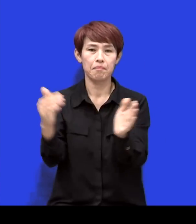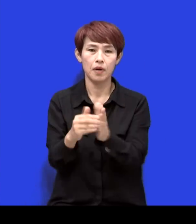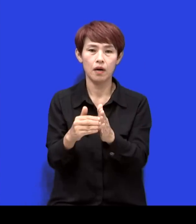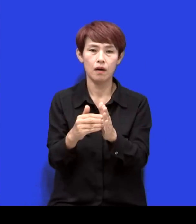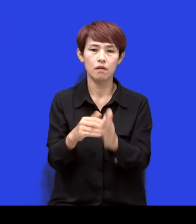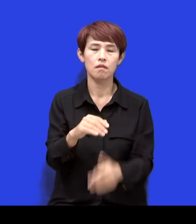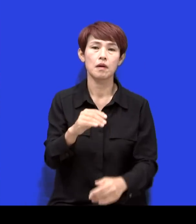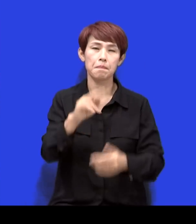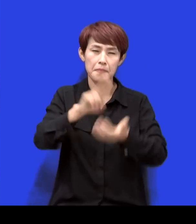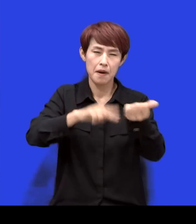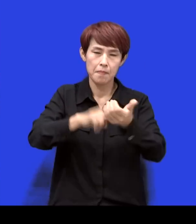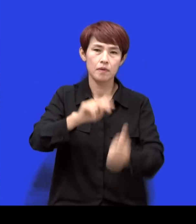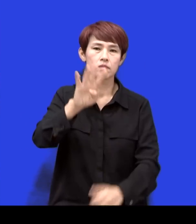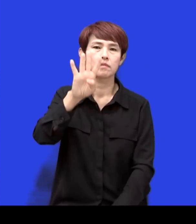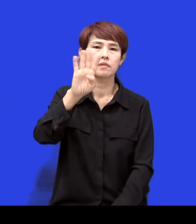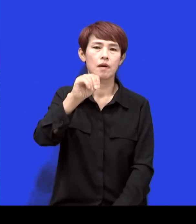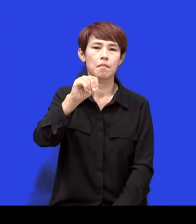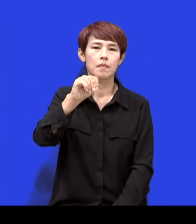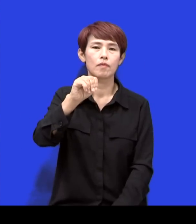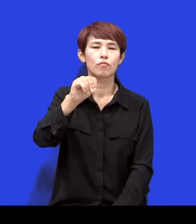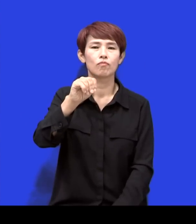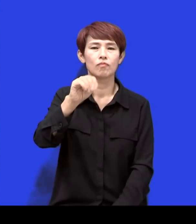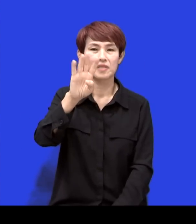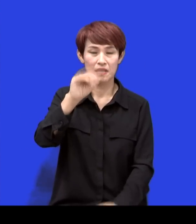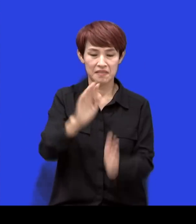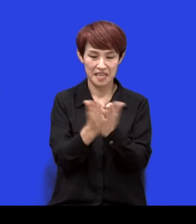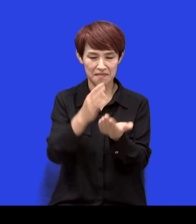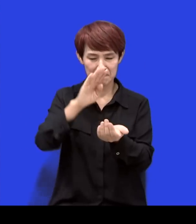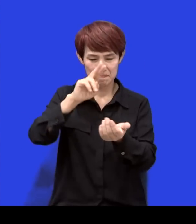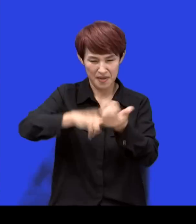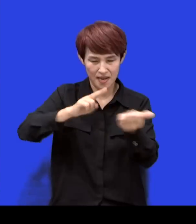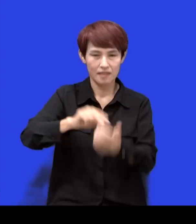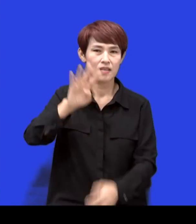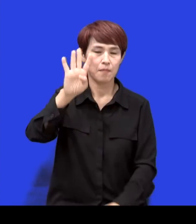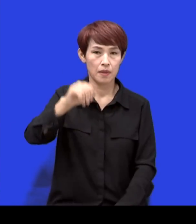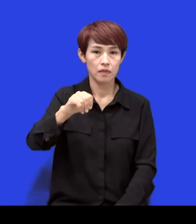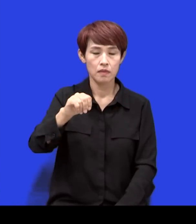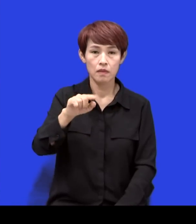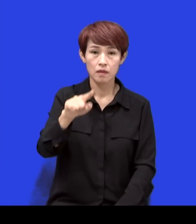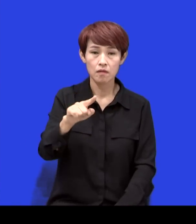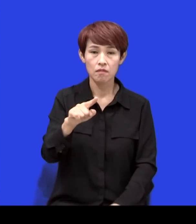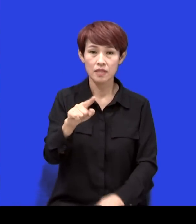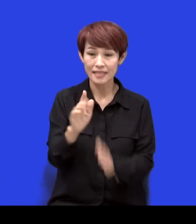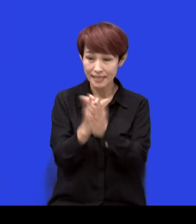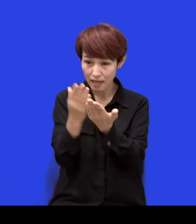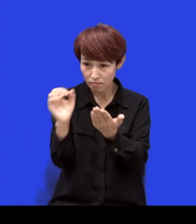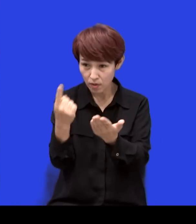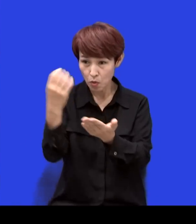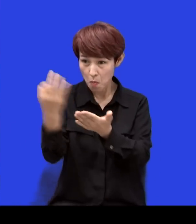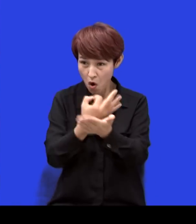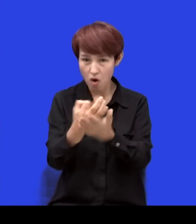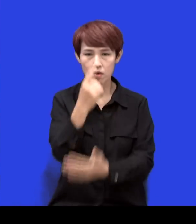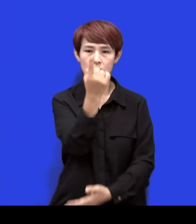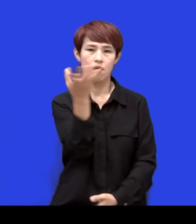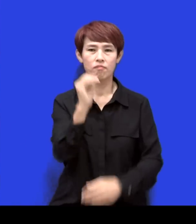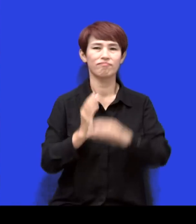한 4만 부 정도 판매가 돼서 제가 망원동 브라더스로만 번 돈이 1억이 넘습니다.